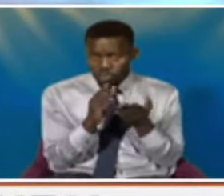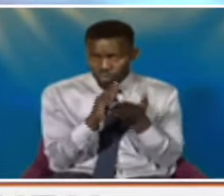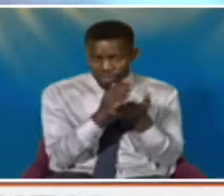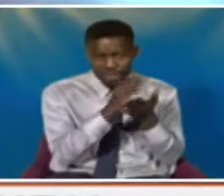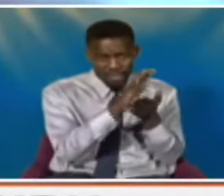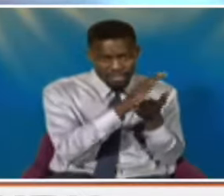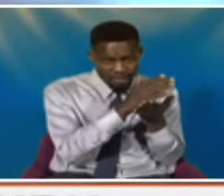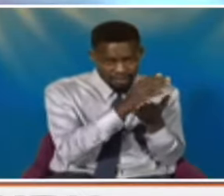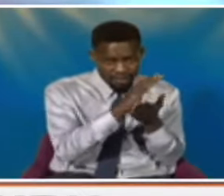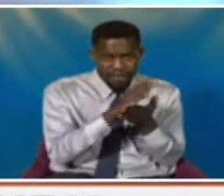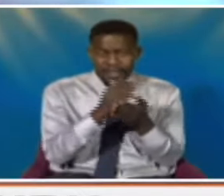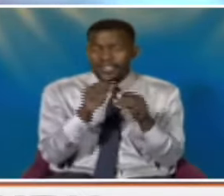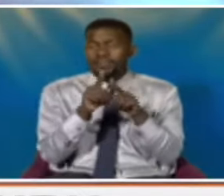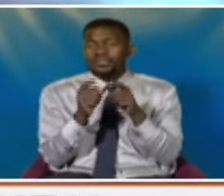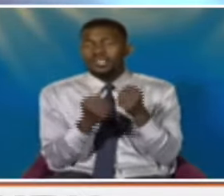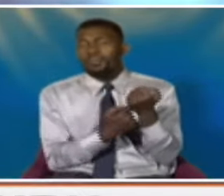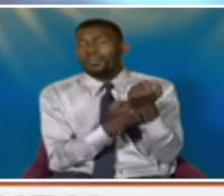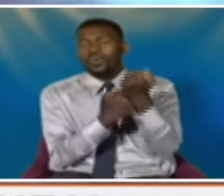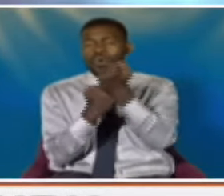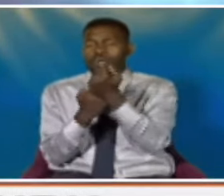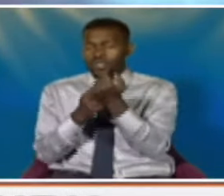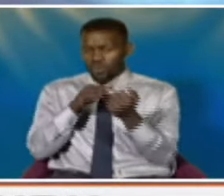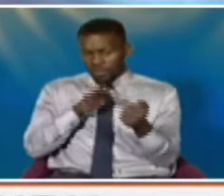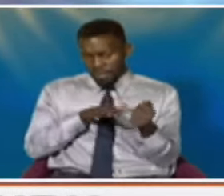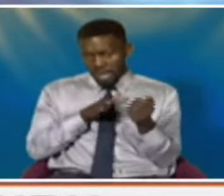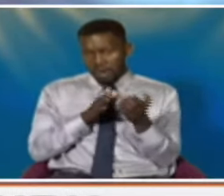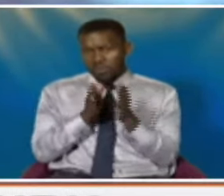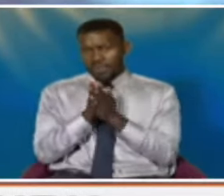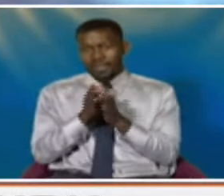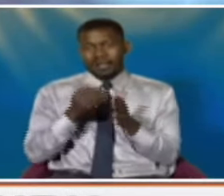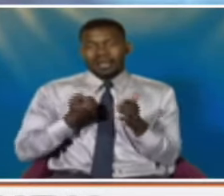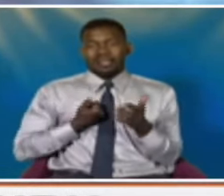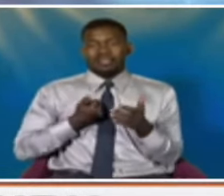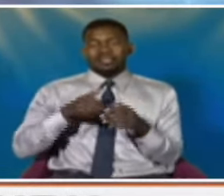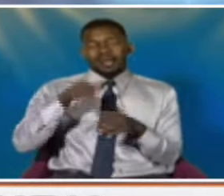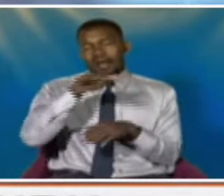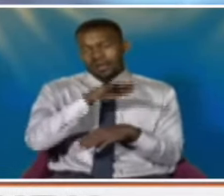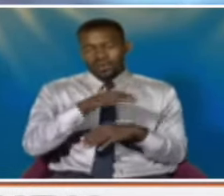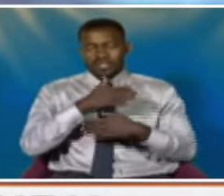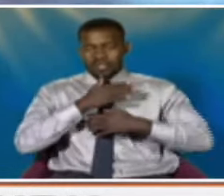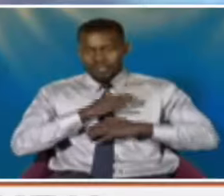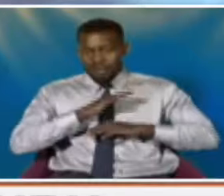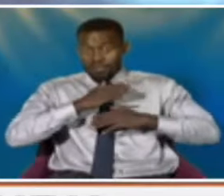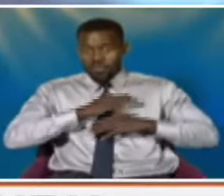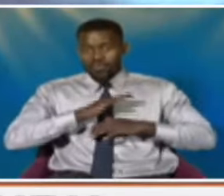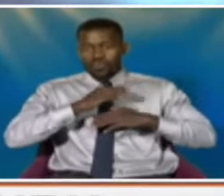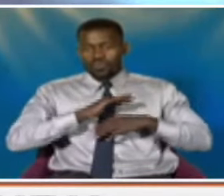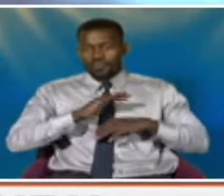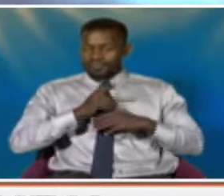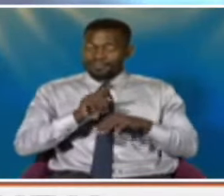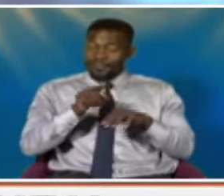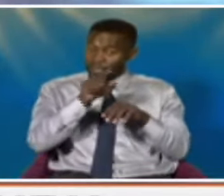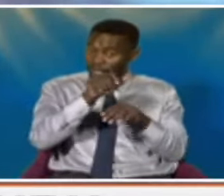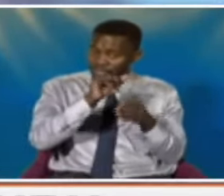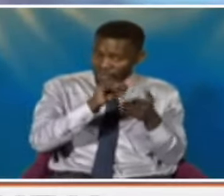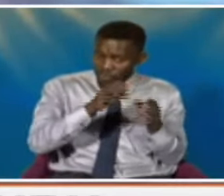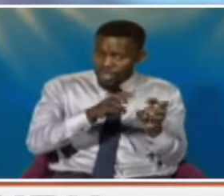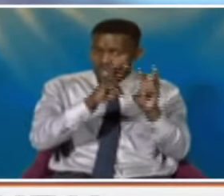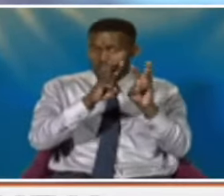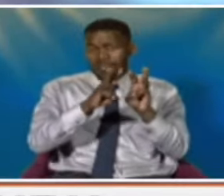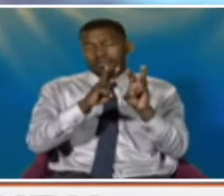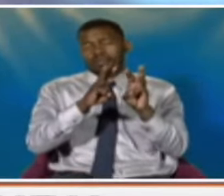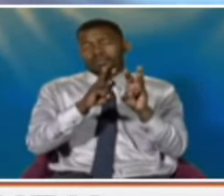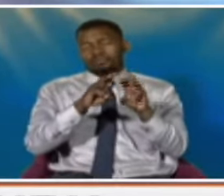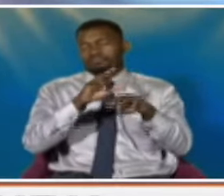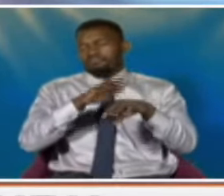support women and girls in Samburu, that's the only way we can actually be able to achieve